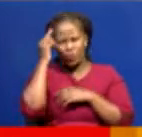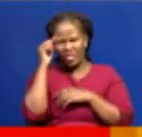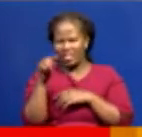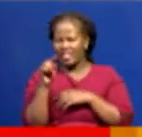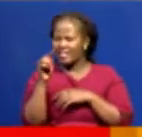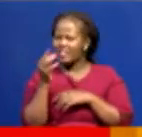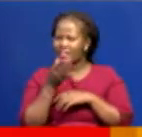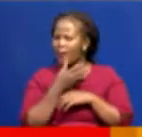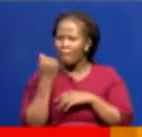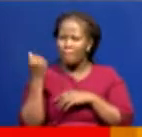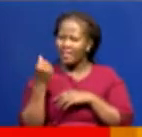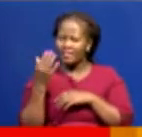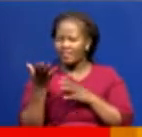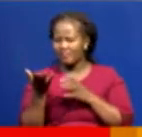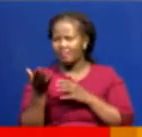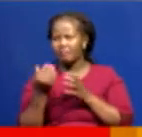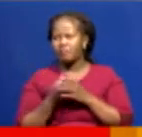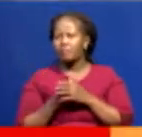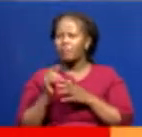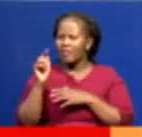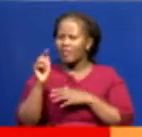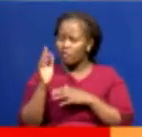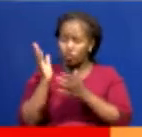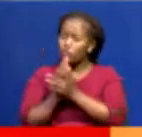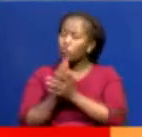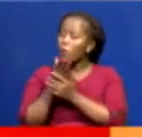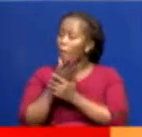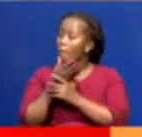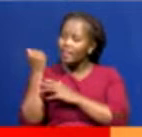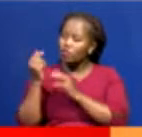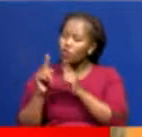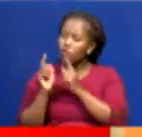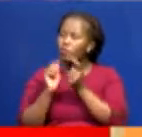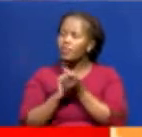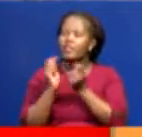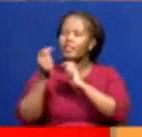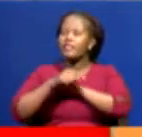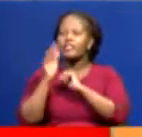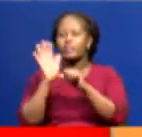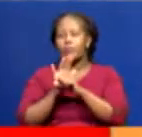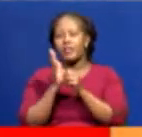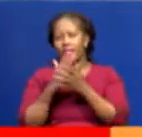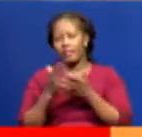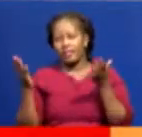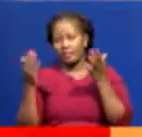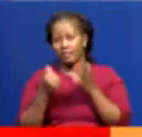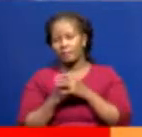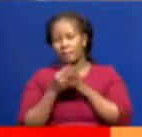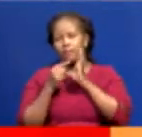ambao tunachukua kama taifa? Na itatubadilishia mambo mengi sana. Wacha nikupe mfano, Nancy.